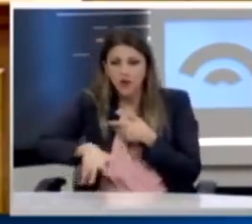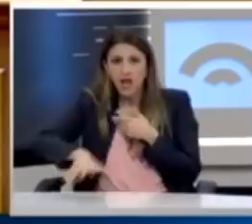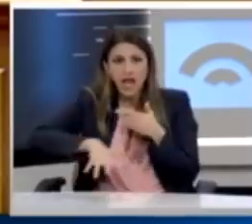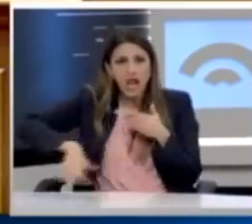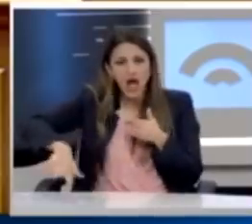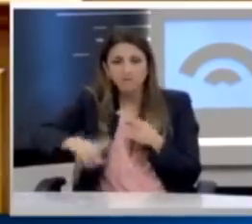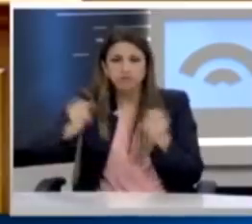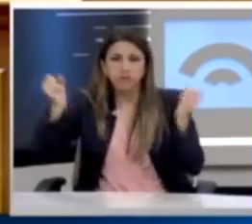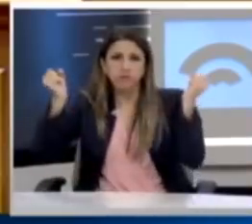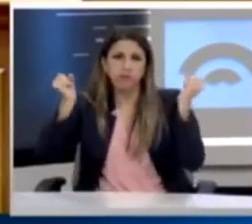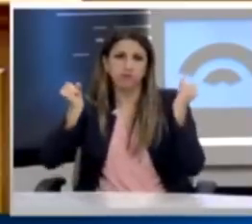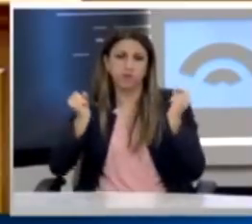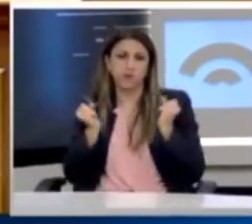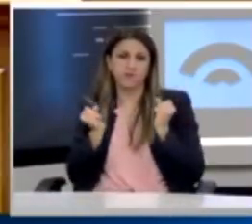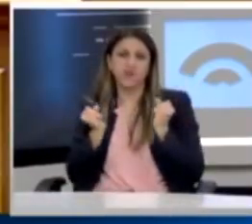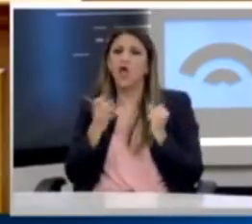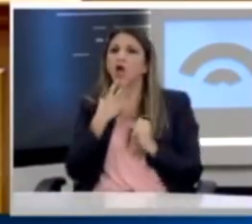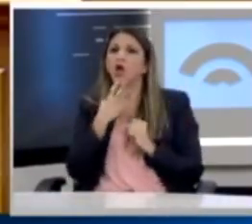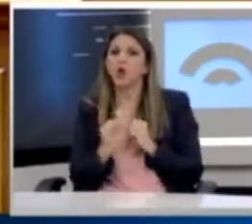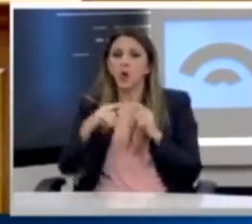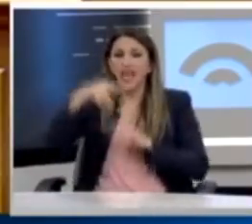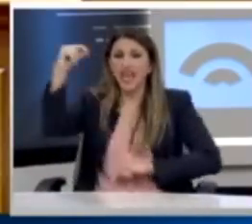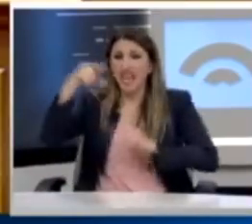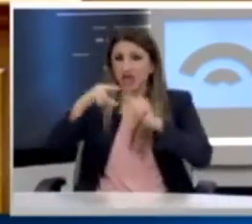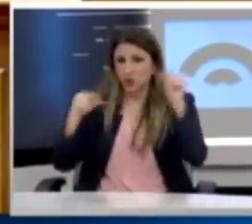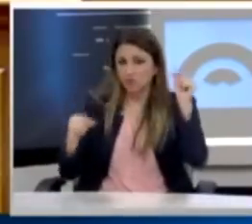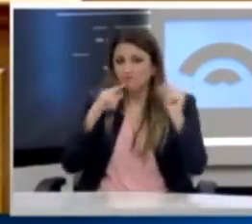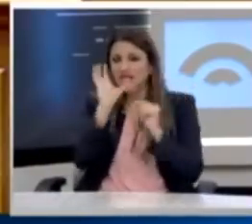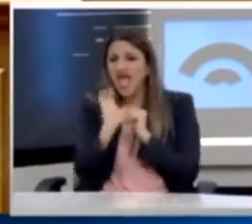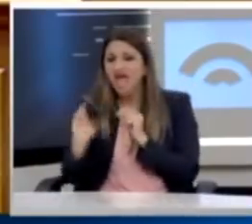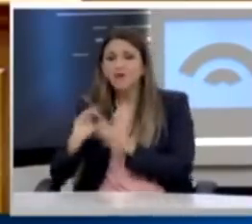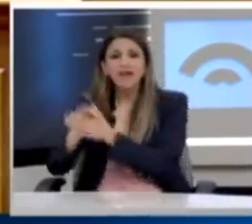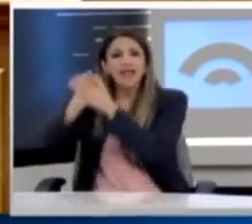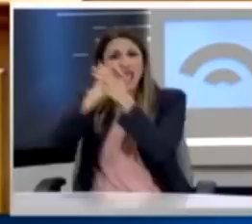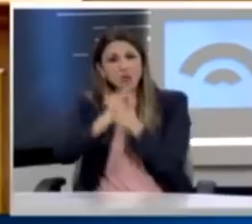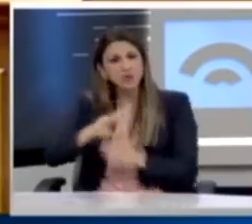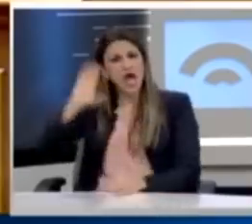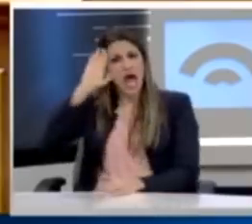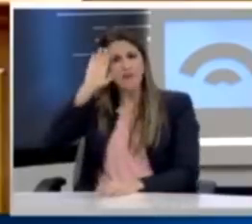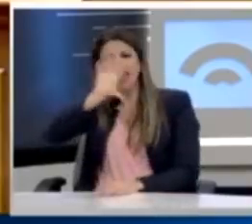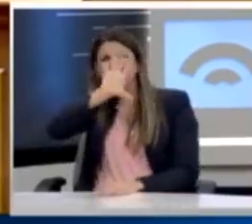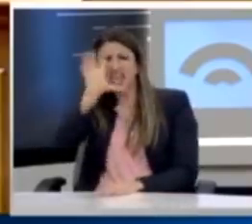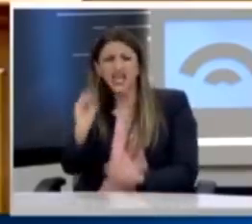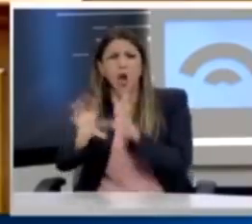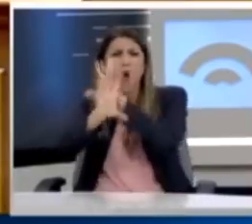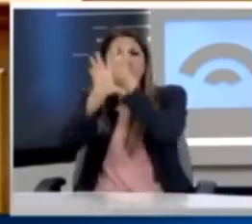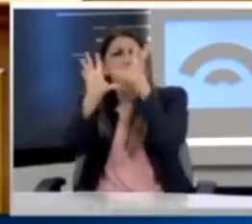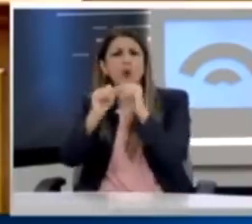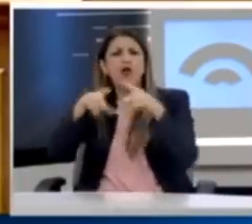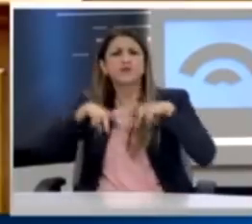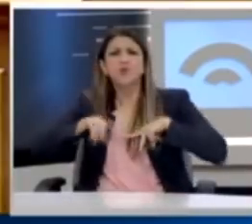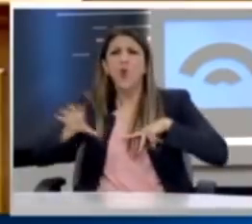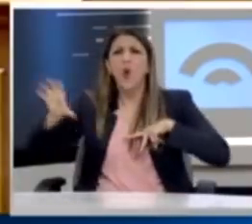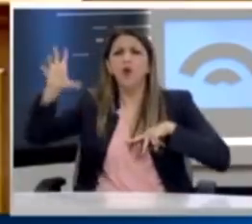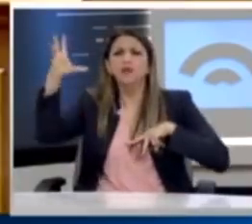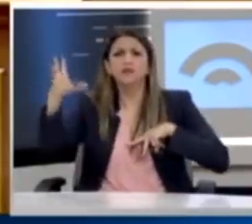της Βαλκανικής. Γιατί ΝΑΤΟ, Ευρωπαϊκή Ένωση, ΗΠΑ, συνολικά τα καπιταλιστικά κράτη, ανάλογα και με τη δύναμή τους,